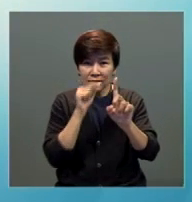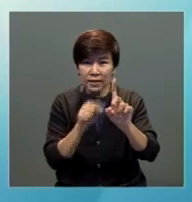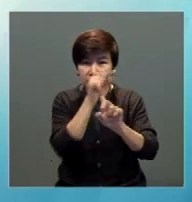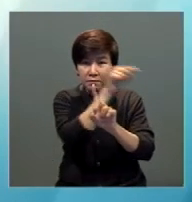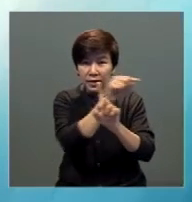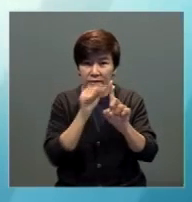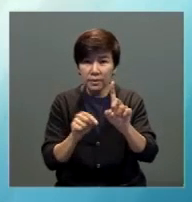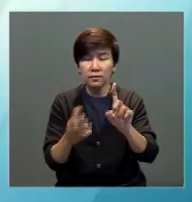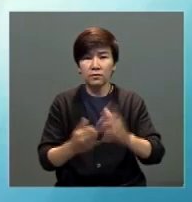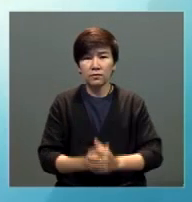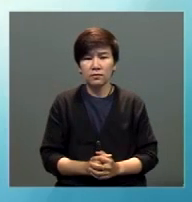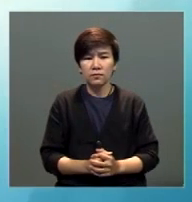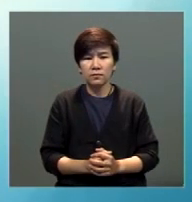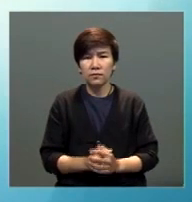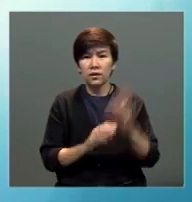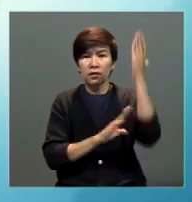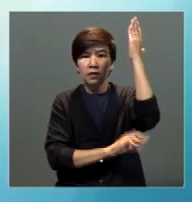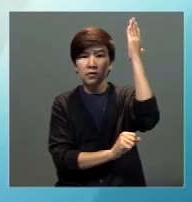จะเป็นทั้งหมดก็อยู่ในสเตจคอทันทีนหรือสถานที่ที่จากการที่รัฐจัดให้ทั้งหมดนะครับเพราะฉะนั้นถ้าดูตามอัตราส่วนจริงๆของจังหวัดเขาเป็น0